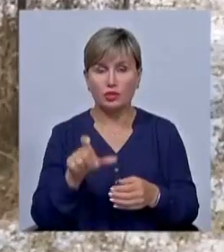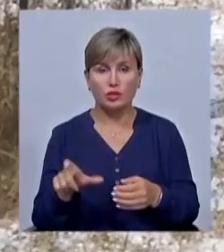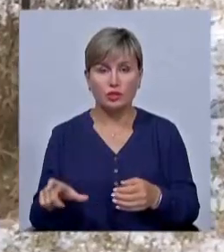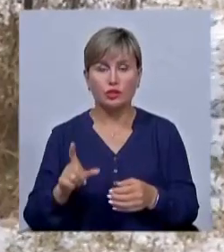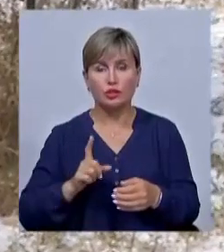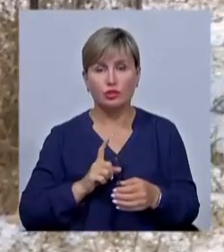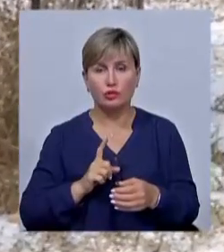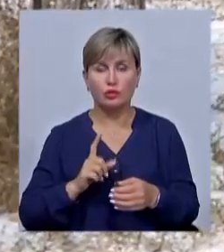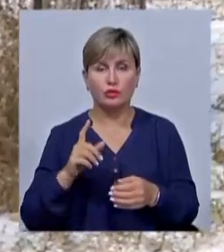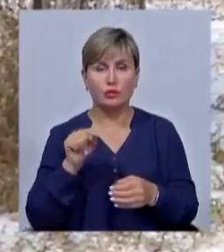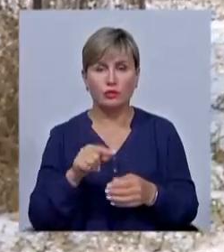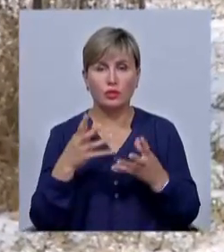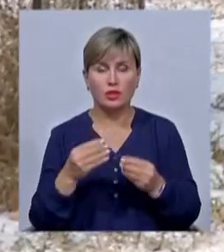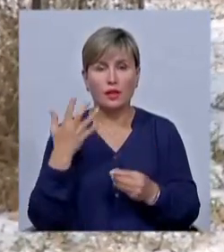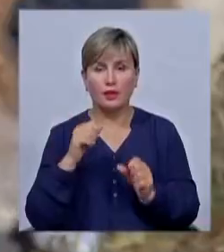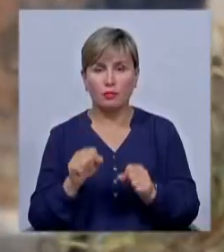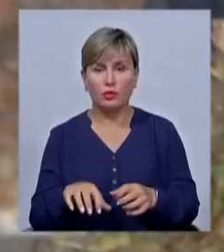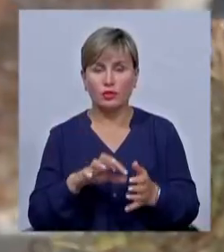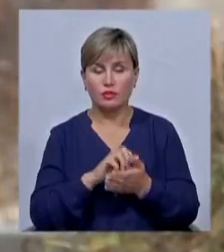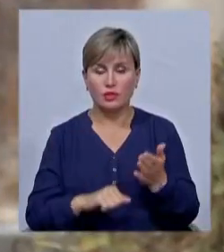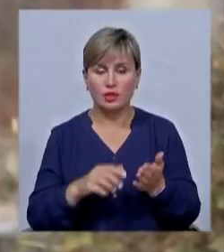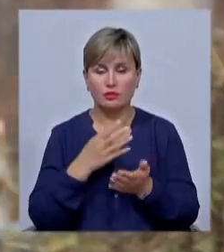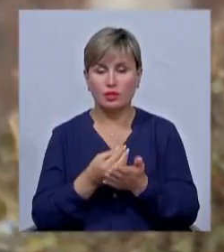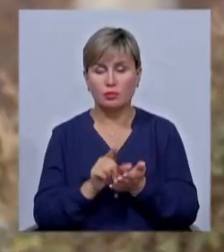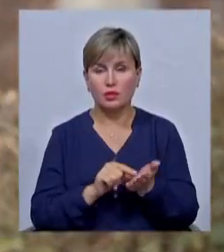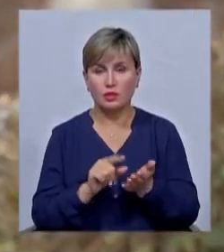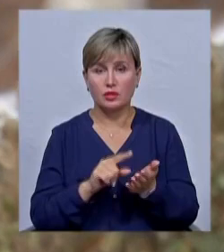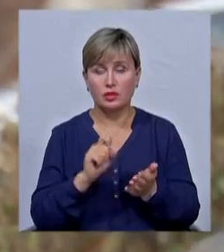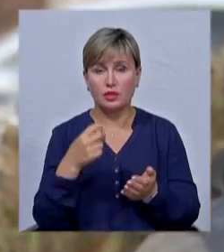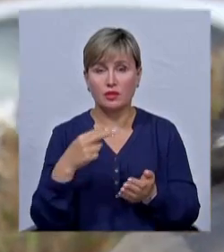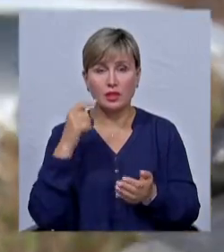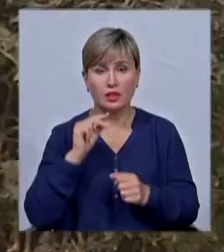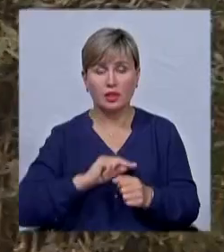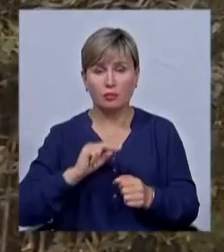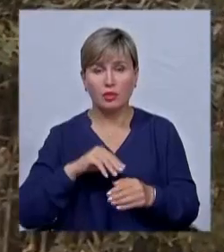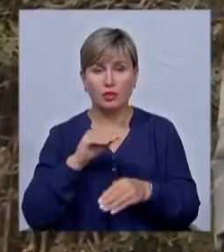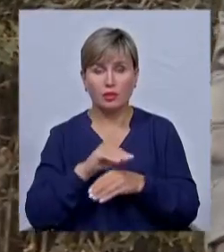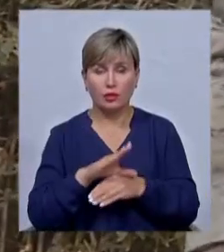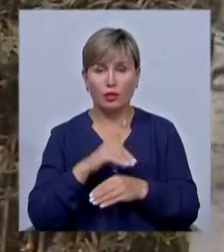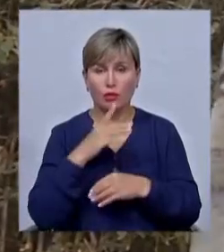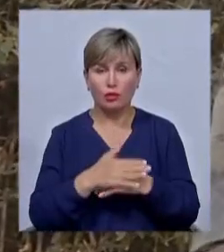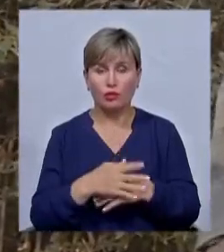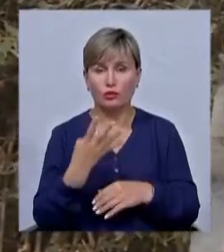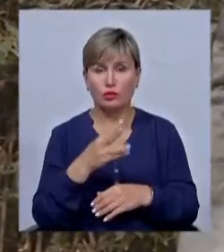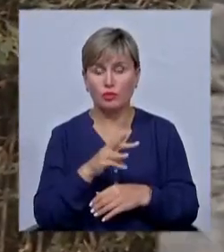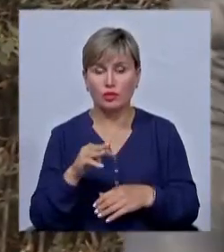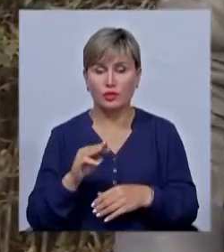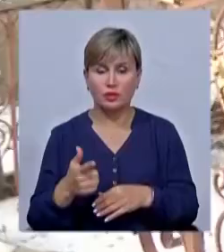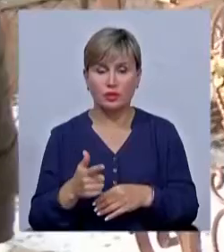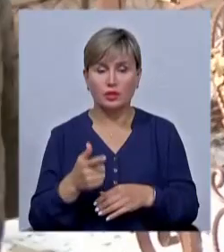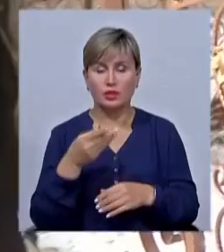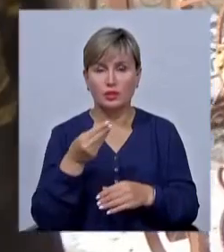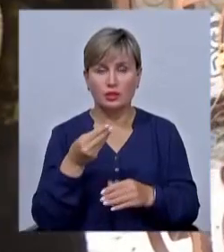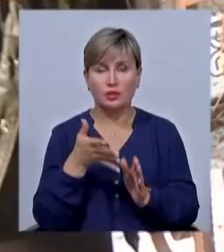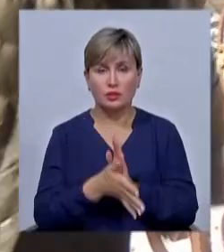ждет не дождется того дня когда можно будет снять часть своих сбережений за 20 лет работы она накопила порядка четырех миллионов тенге средства